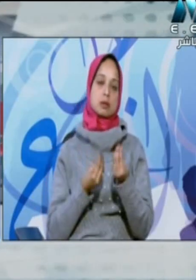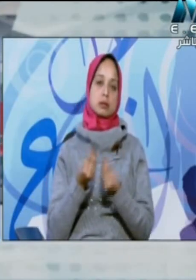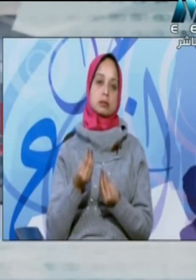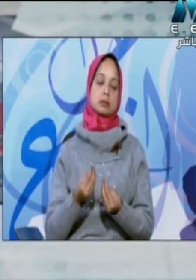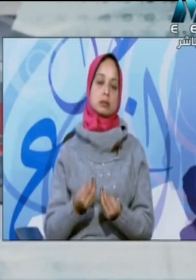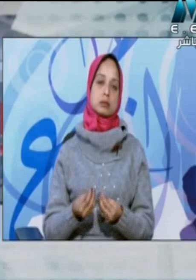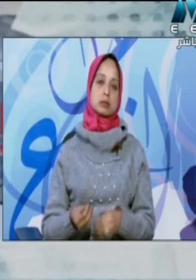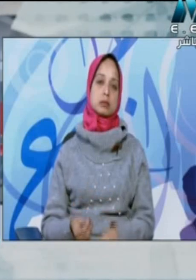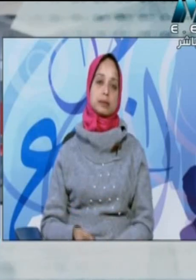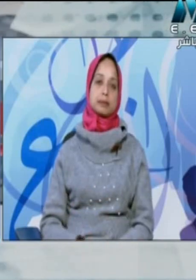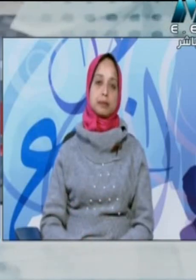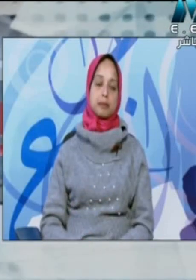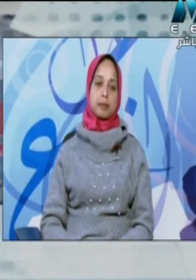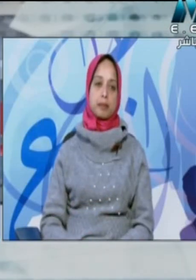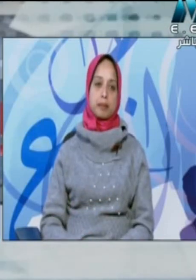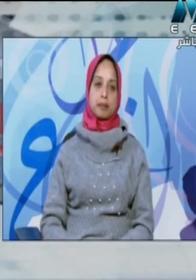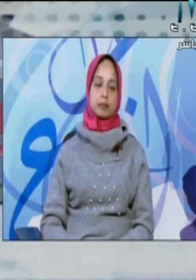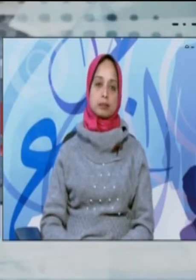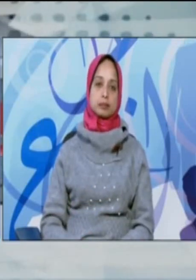بين